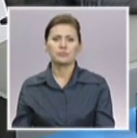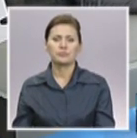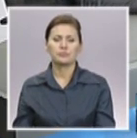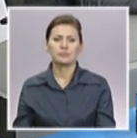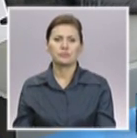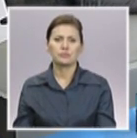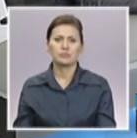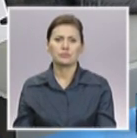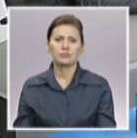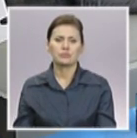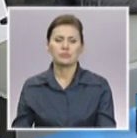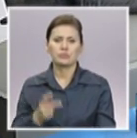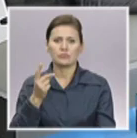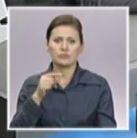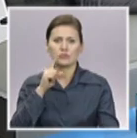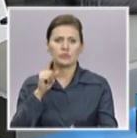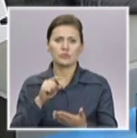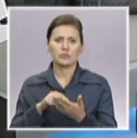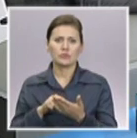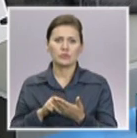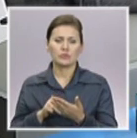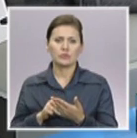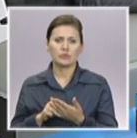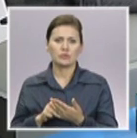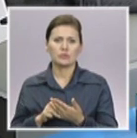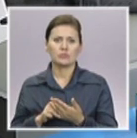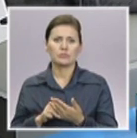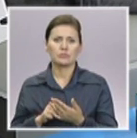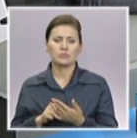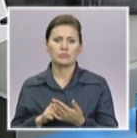Следующий. Вот второй вопрос насчет,